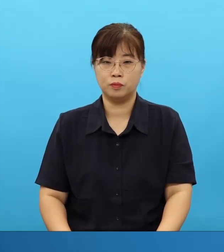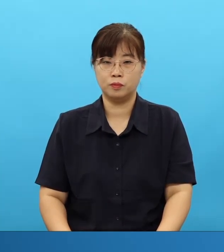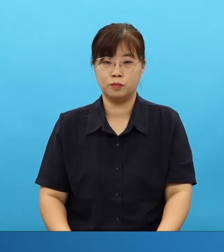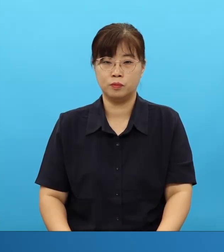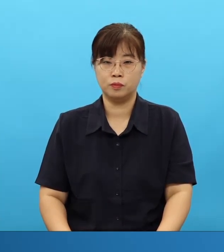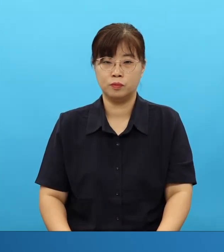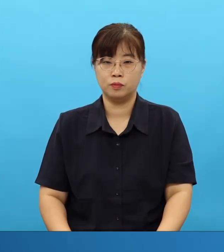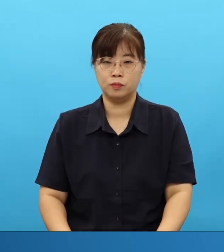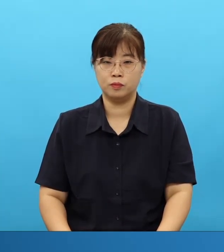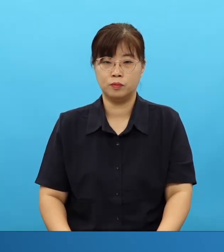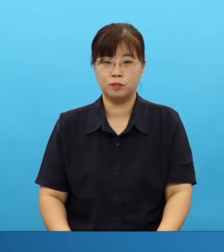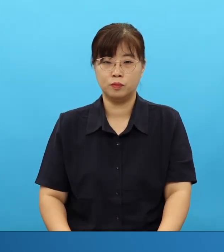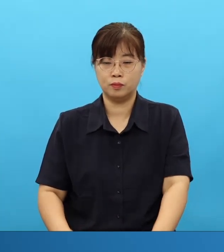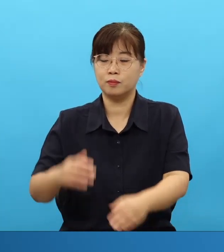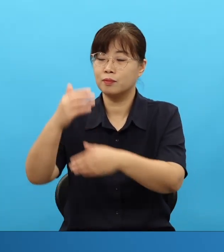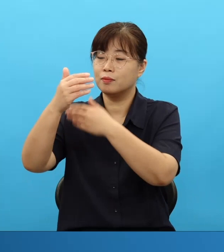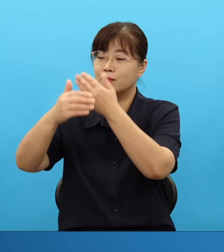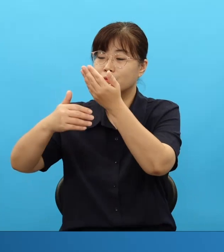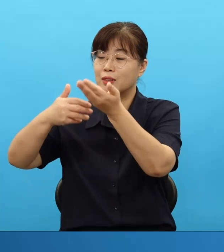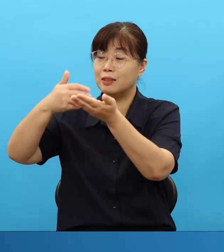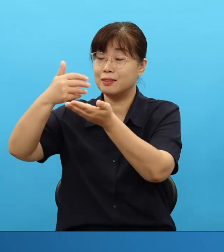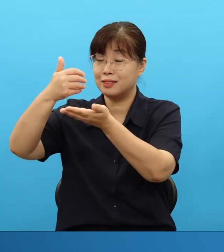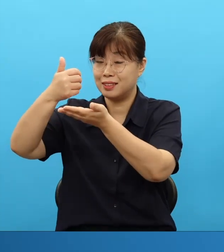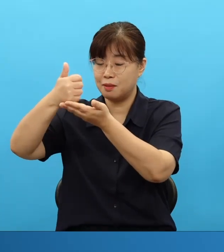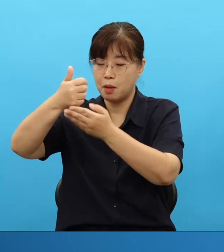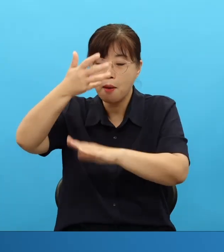완전히 바꾸는 겁니다